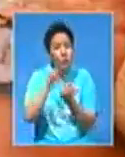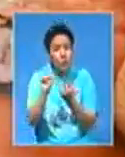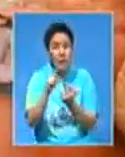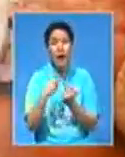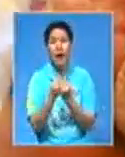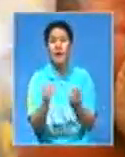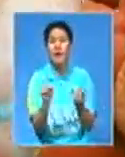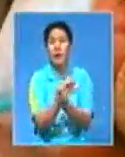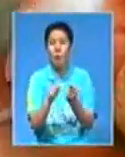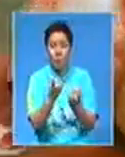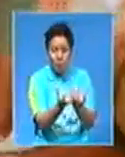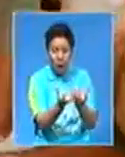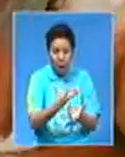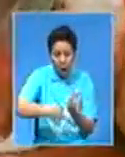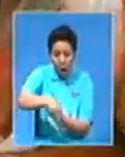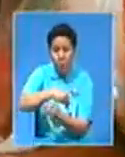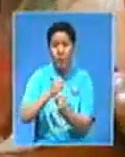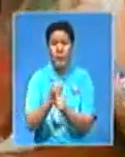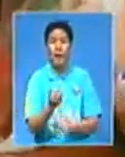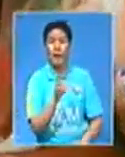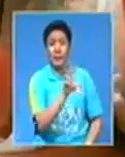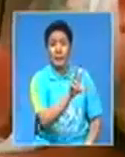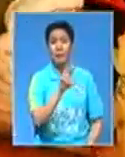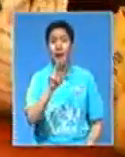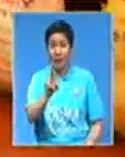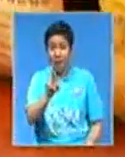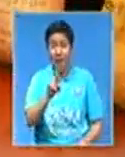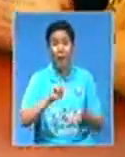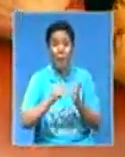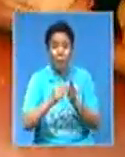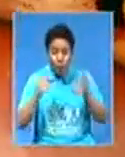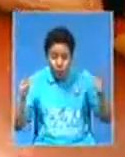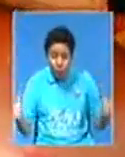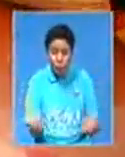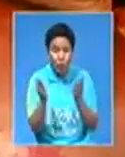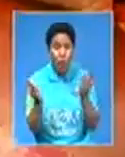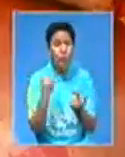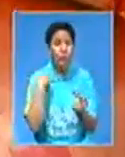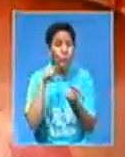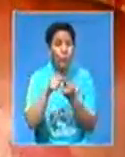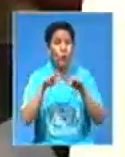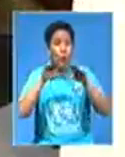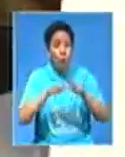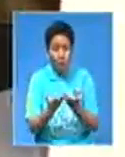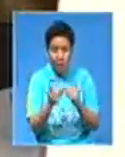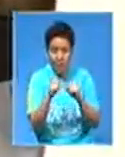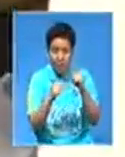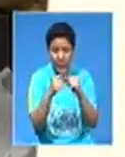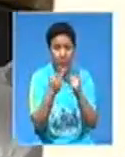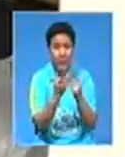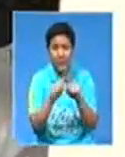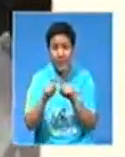างสังคมรีไซเคิลตามหลักการ 3R นะครับโดยเพราะการรณรงค์การลดการใช้ถุงพลาสติกและโฟ